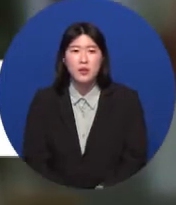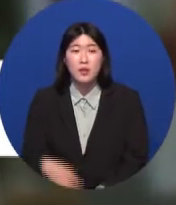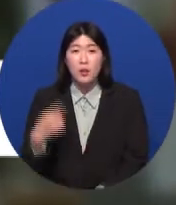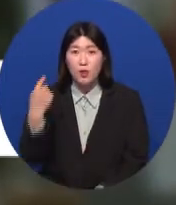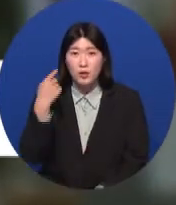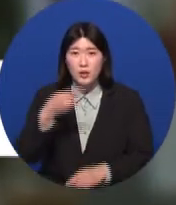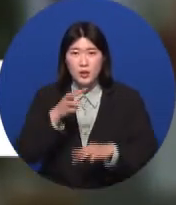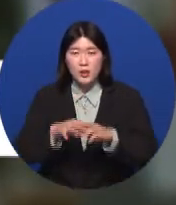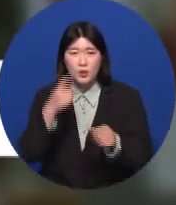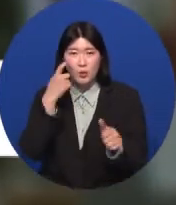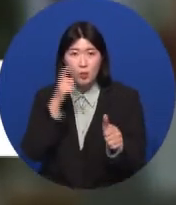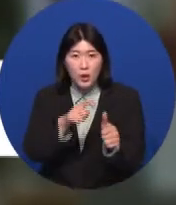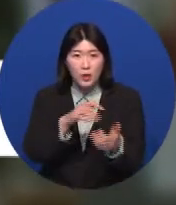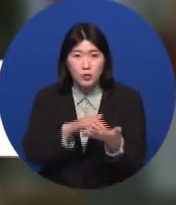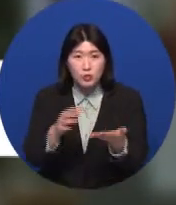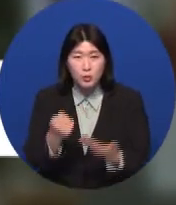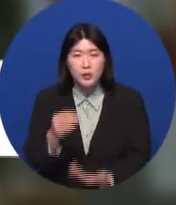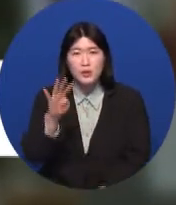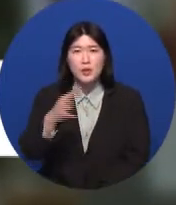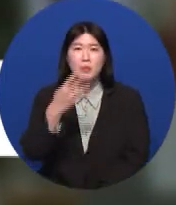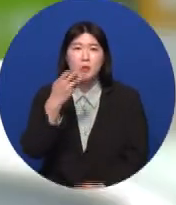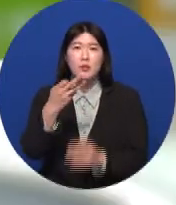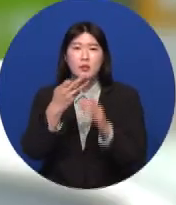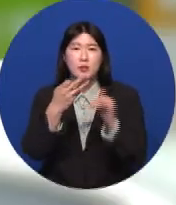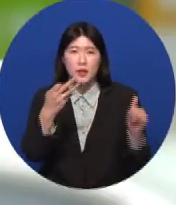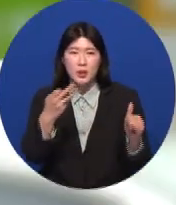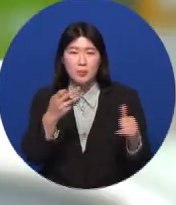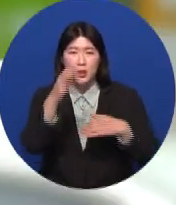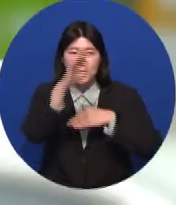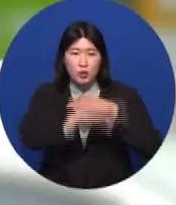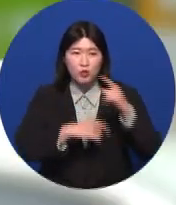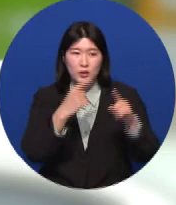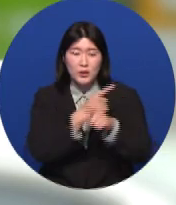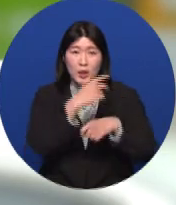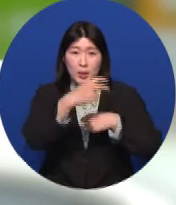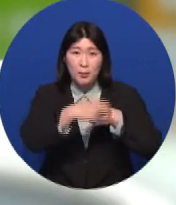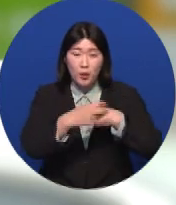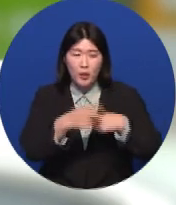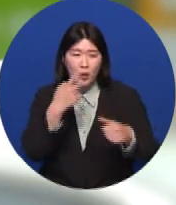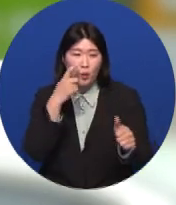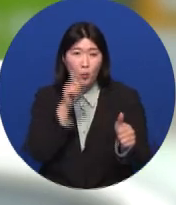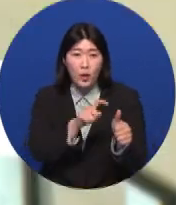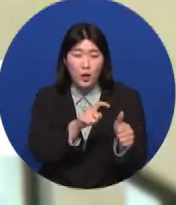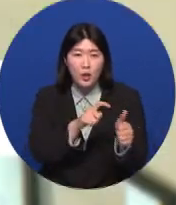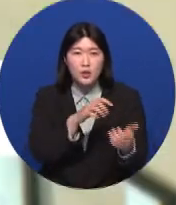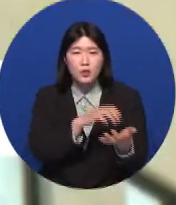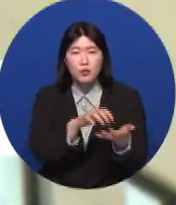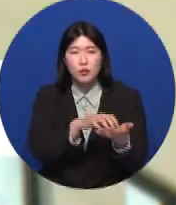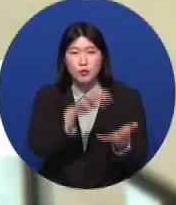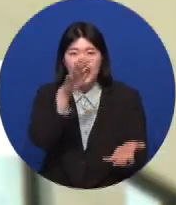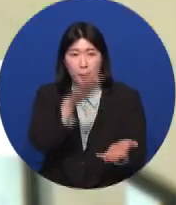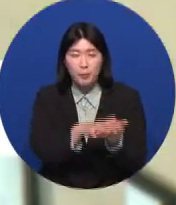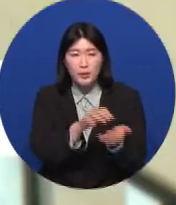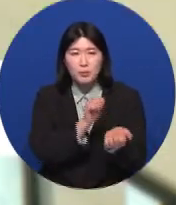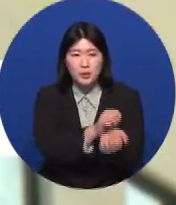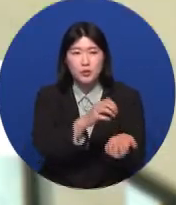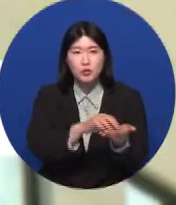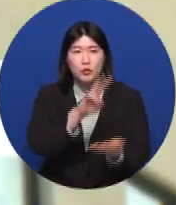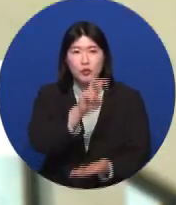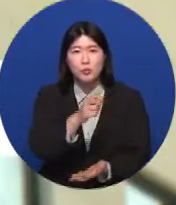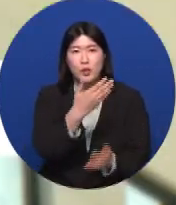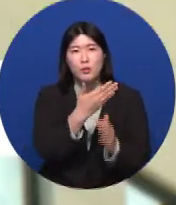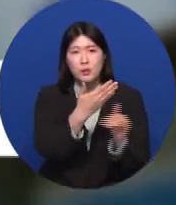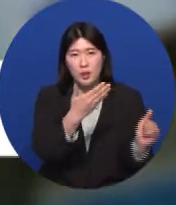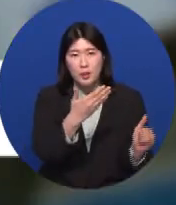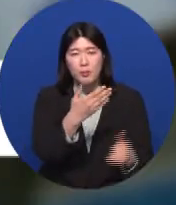어제 400 13명이 확진된 대전 에선 서구의 한 재화의 병원에서 입원 환자 등 29명이 한꺼번에 업체인